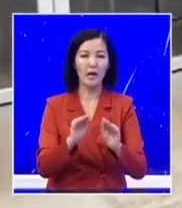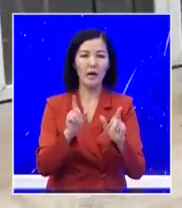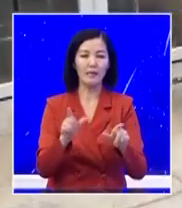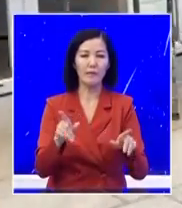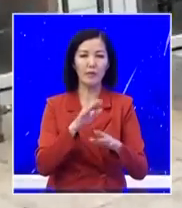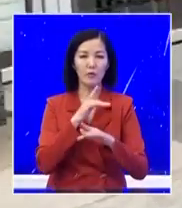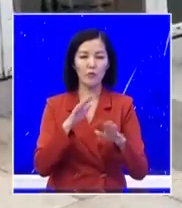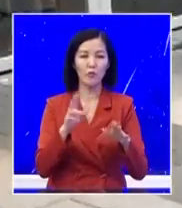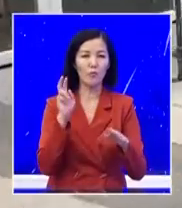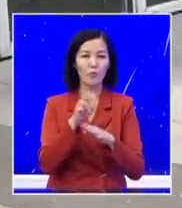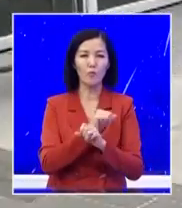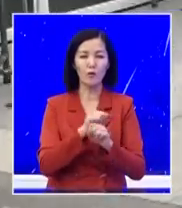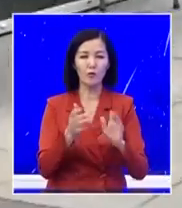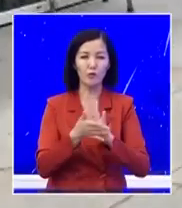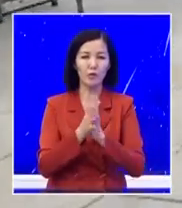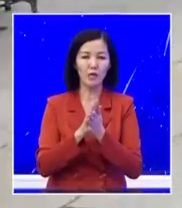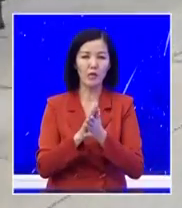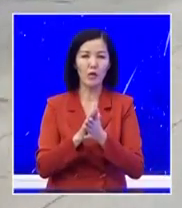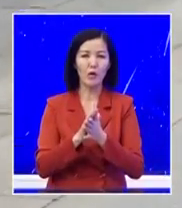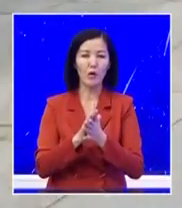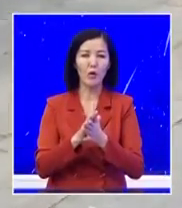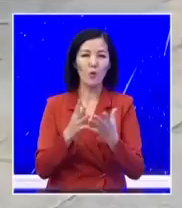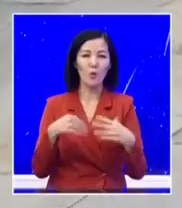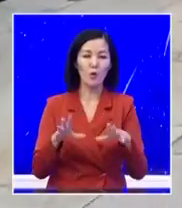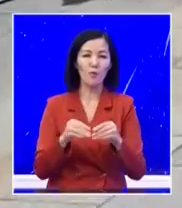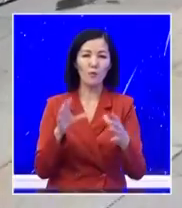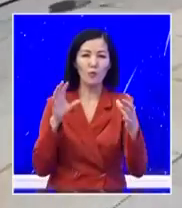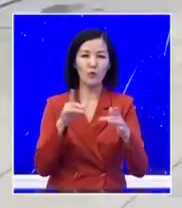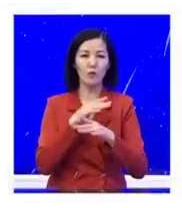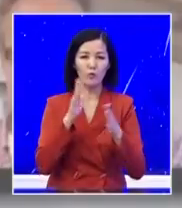толып кетпеуі үшін де қоғамдық көліктер барынша көбейтілмек.